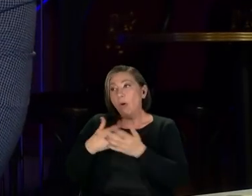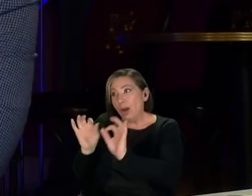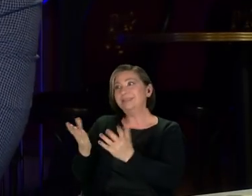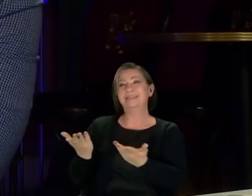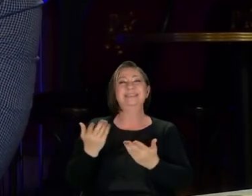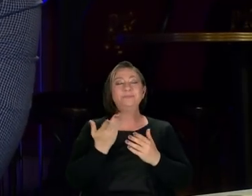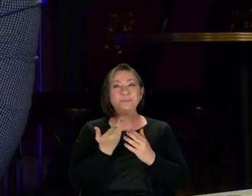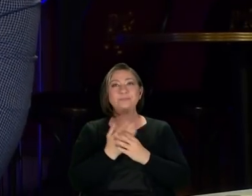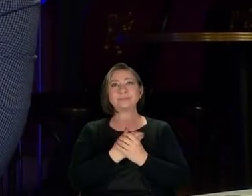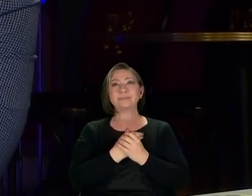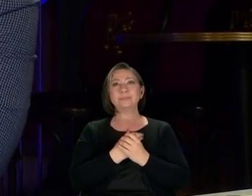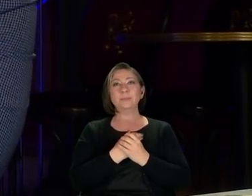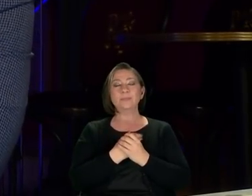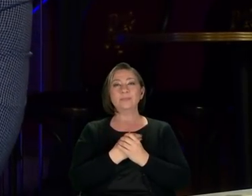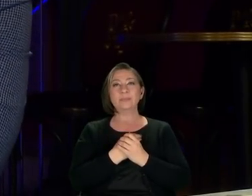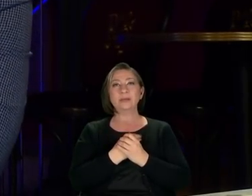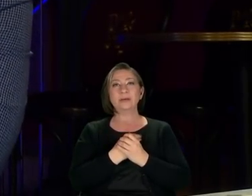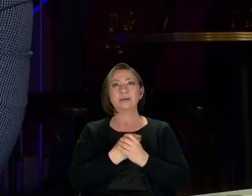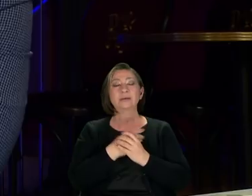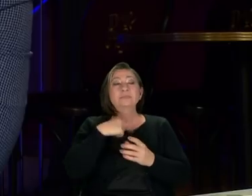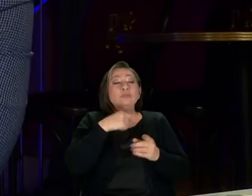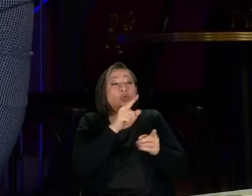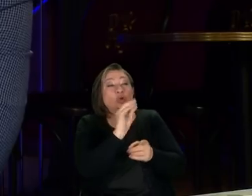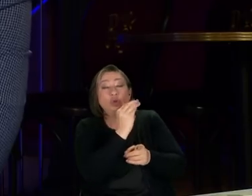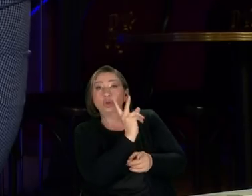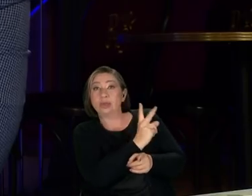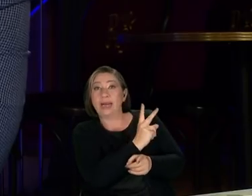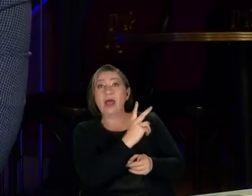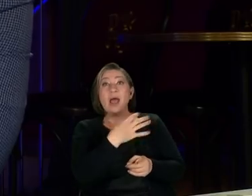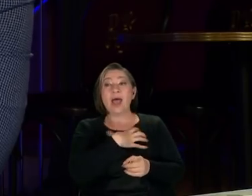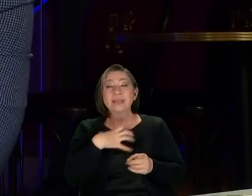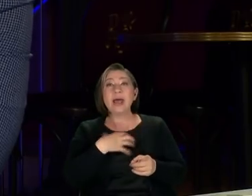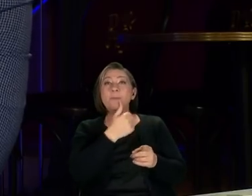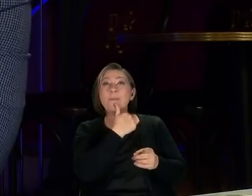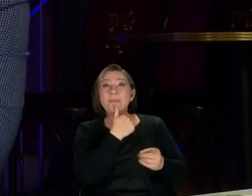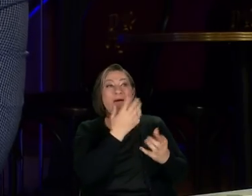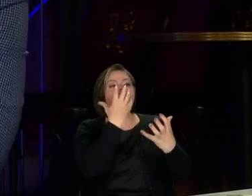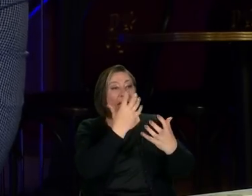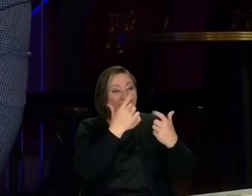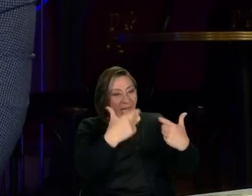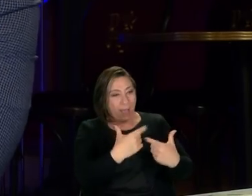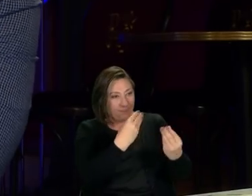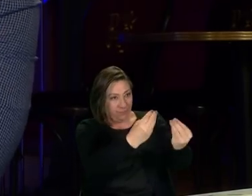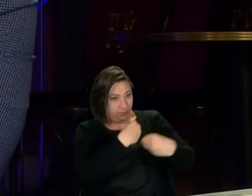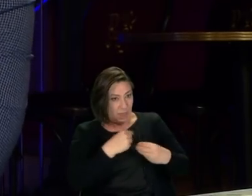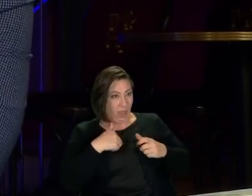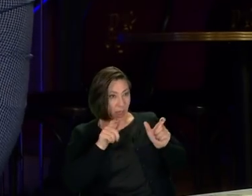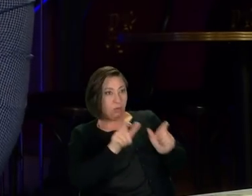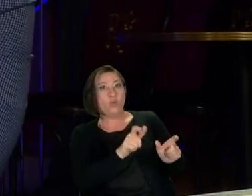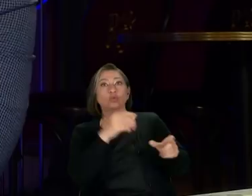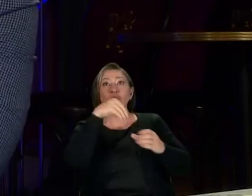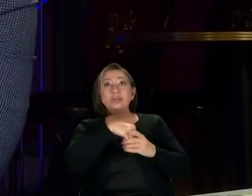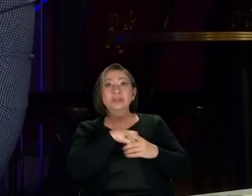Aslında biz bu çocukların annelerinin babalarımıza emanet ettiği kişiler olduğunu bildiğimiz